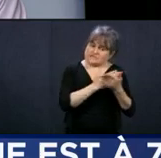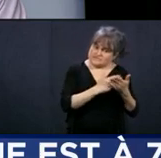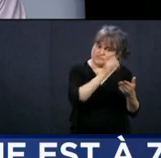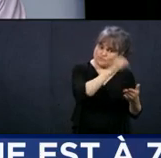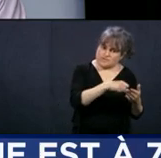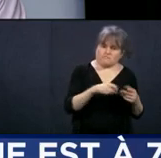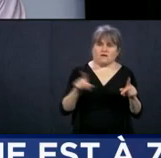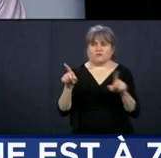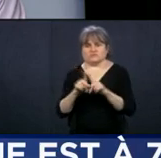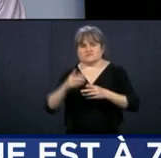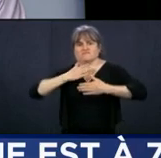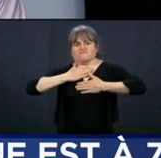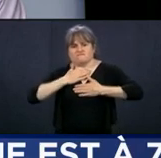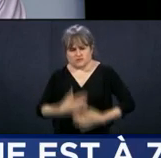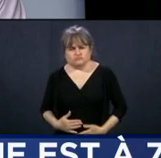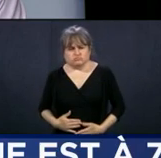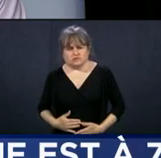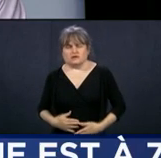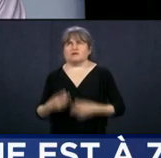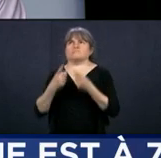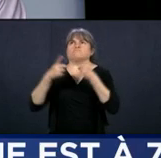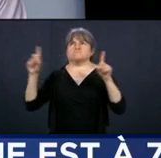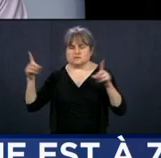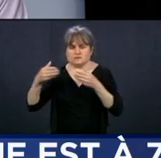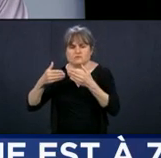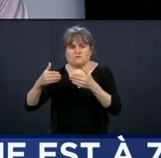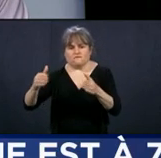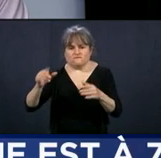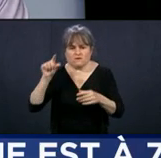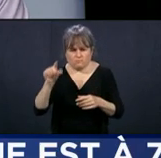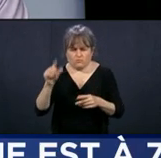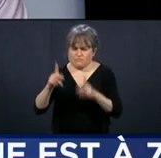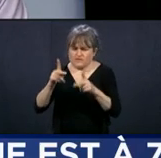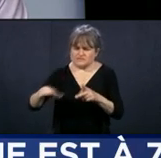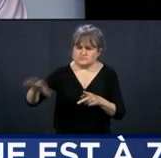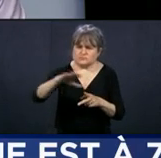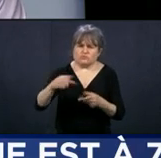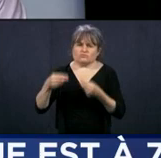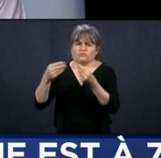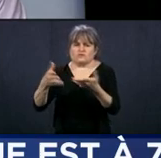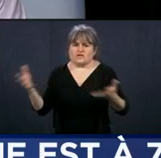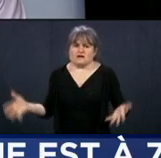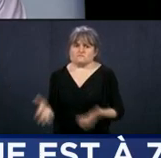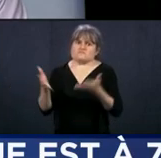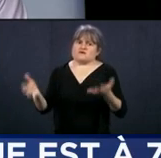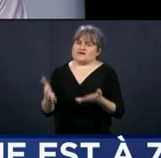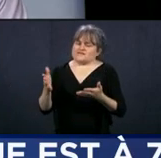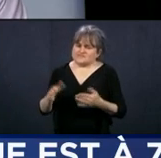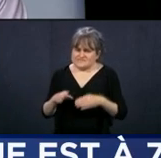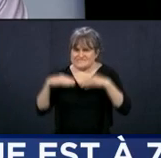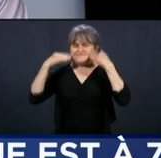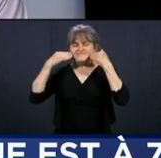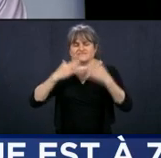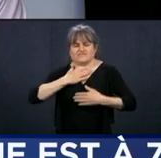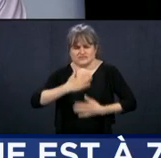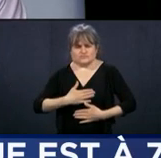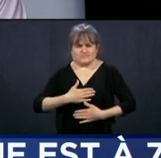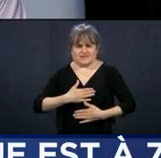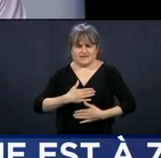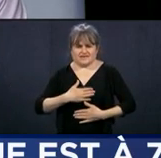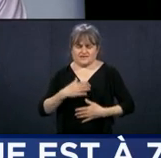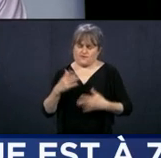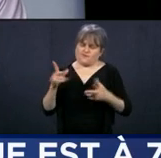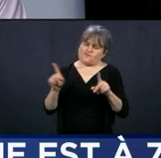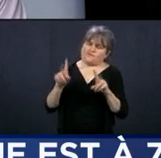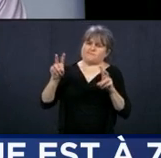gens de vivre ce déconfinement graduel, de pouvoir tranquillement retrouver un semblant ou un petit peu de